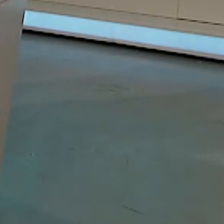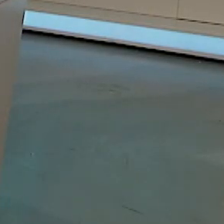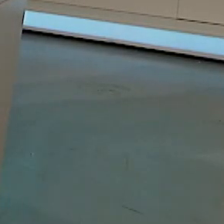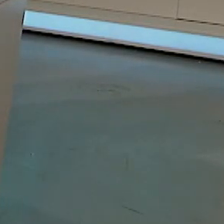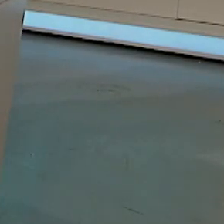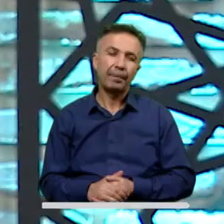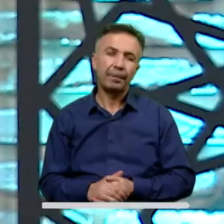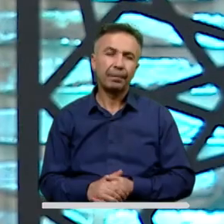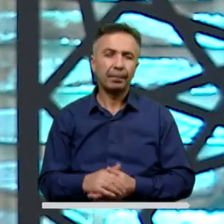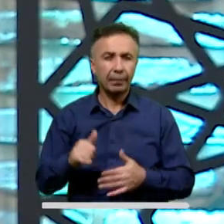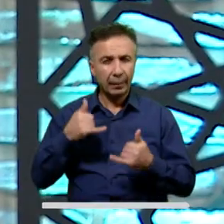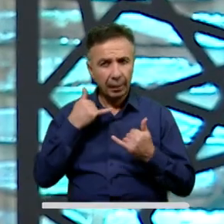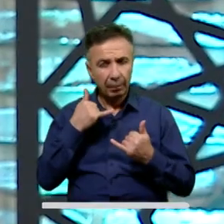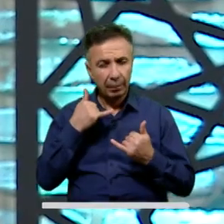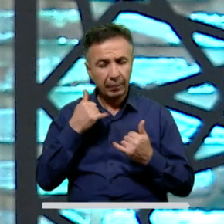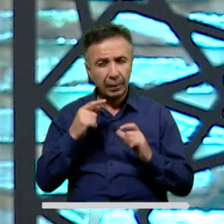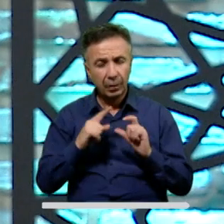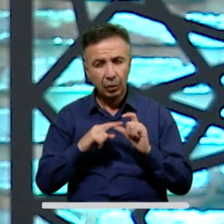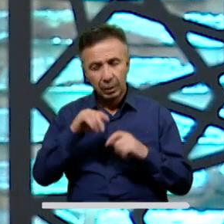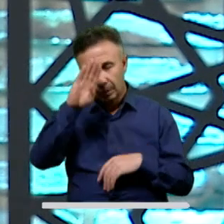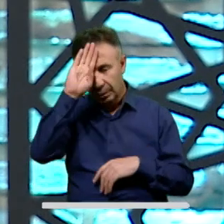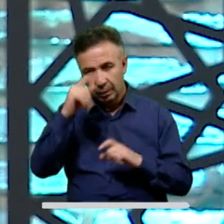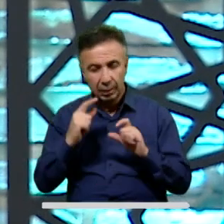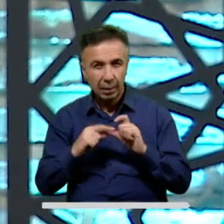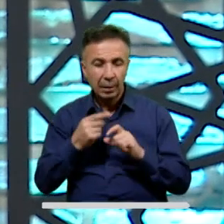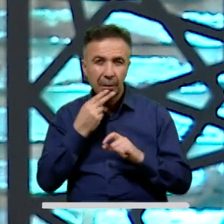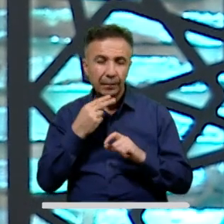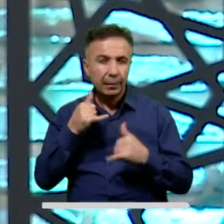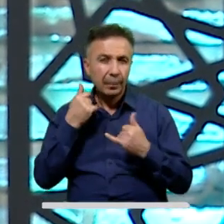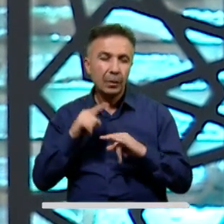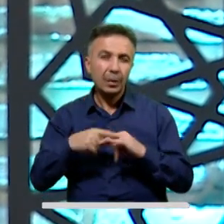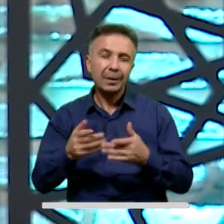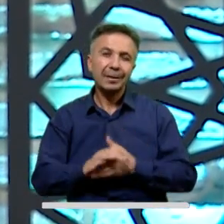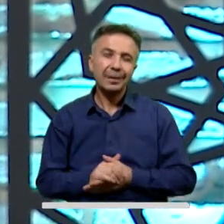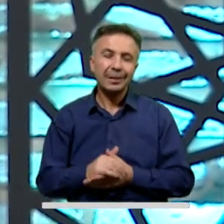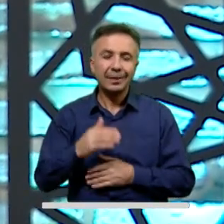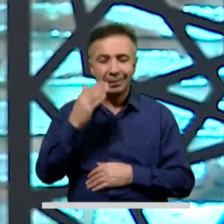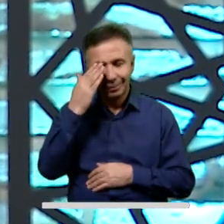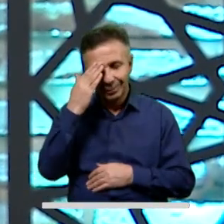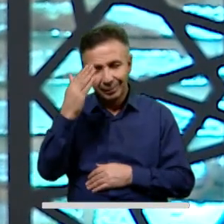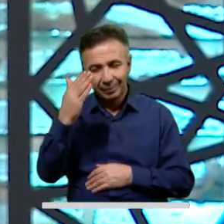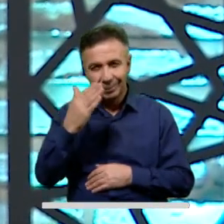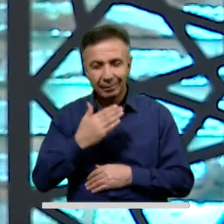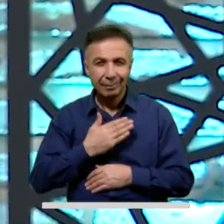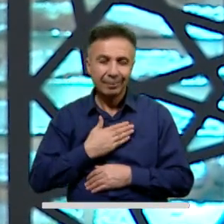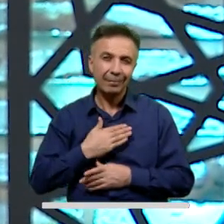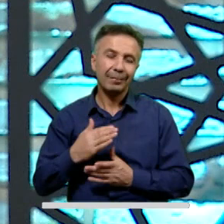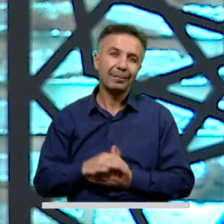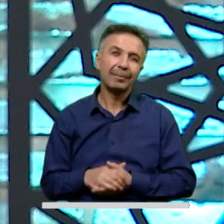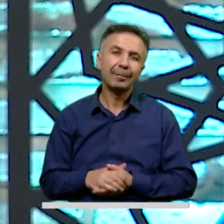var. İstanbul'dan Suzan Hanım telefon attığımızda. Hoş geldiniz. Selamun aleyküm, hoş geldiniz. Aleyküm selam.